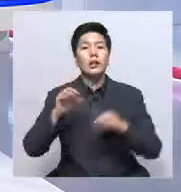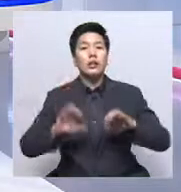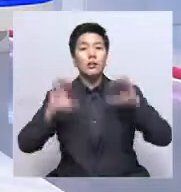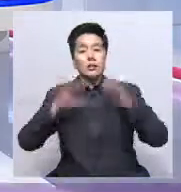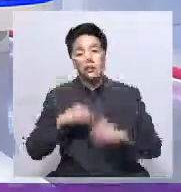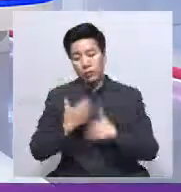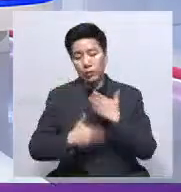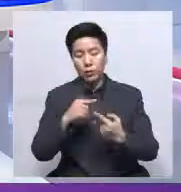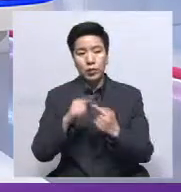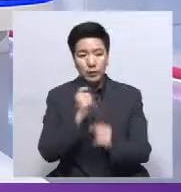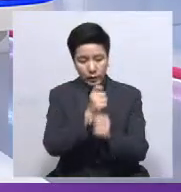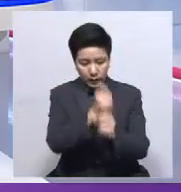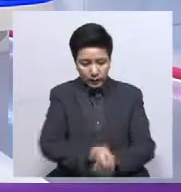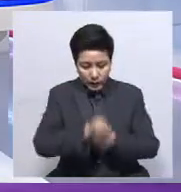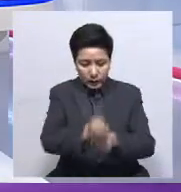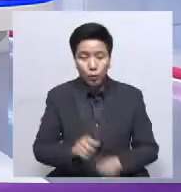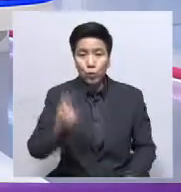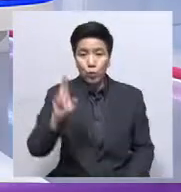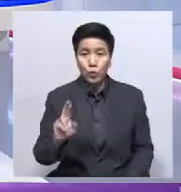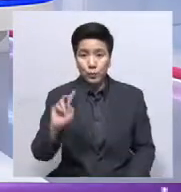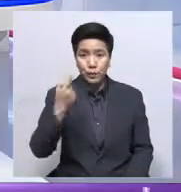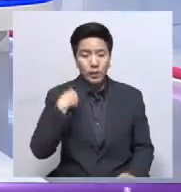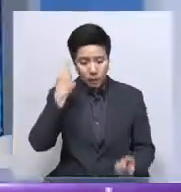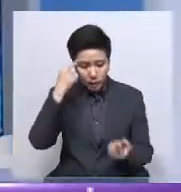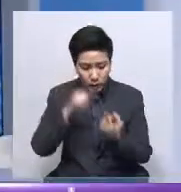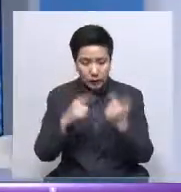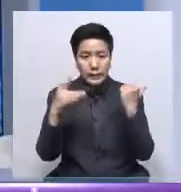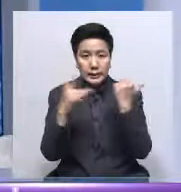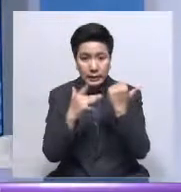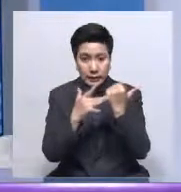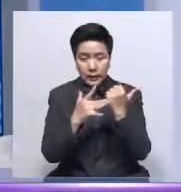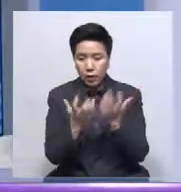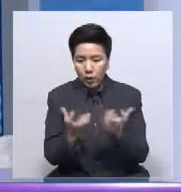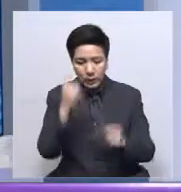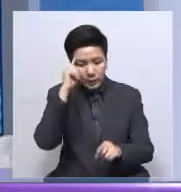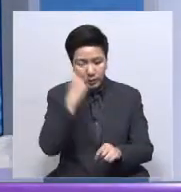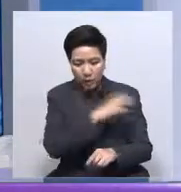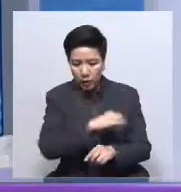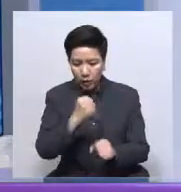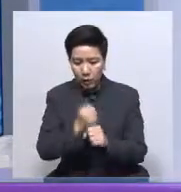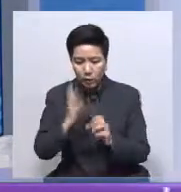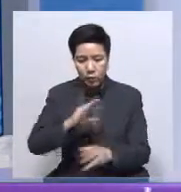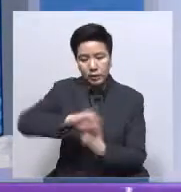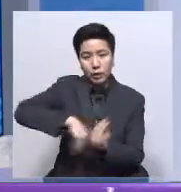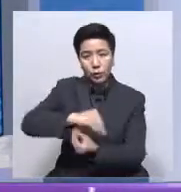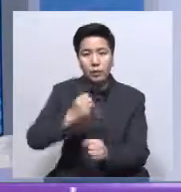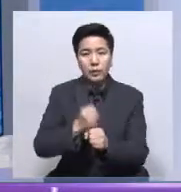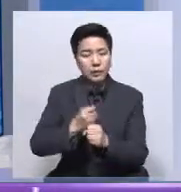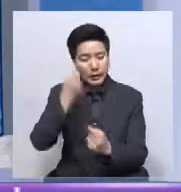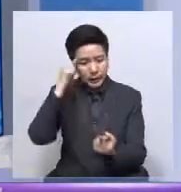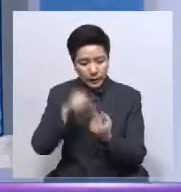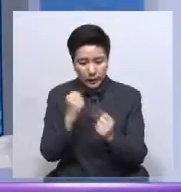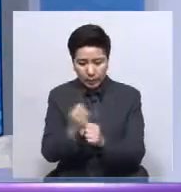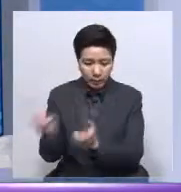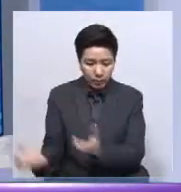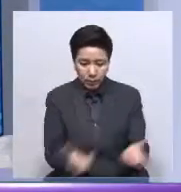รัฐบาลเดินหน้าพัฒนาเกษตรกรรุ่นใหม่นะครับเน้นประยุกต์ใช้เทคโนโลยีและนวัตกรรมต่อยอดสู่ผู้ประกอบการตั้งเป้าผลิ